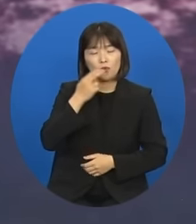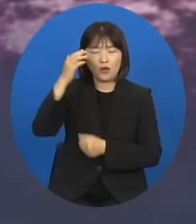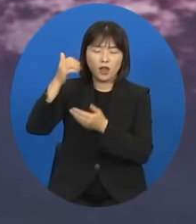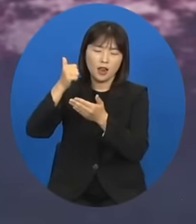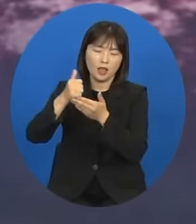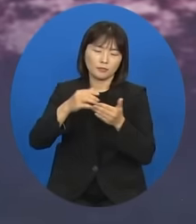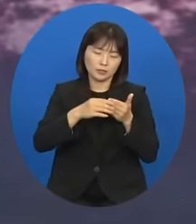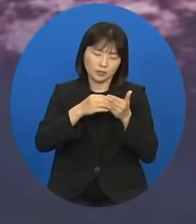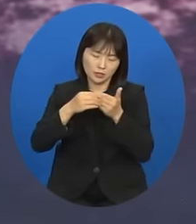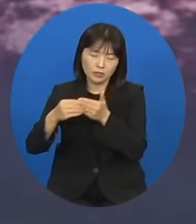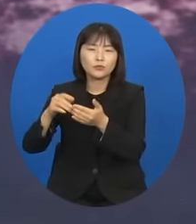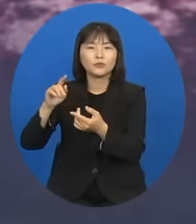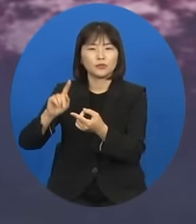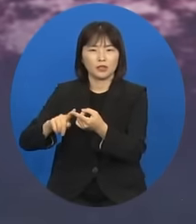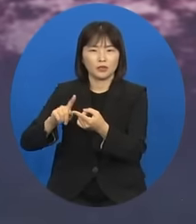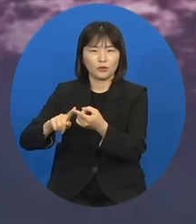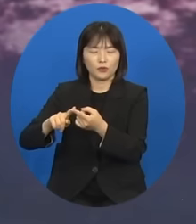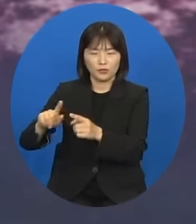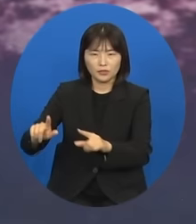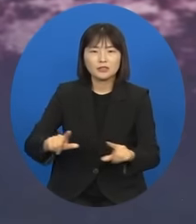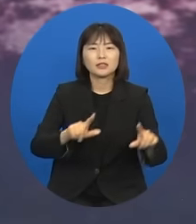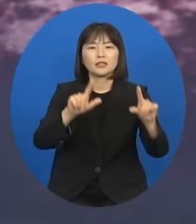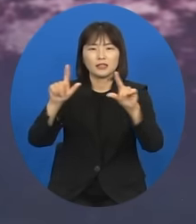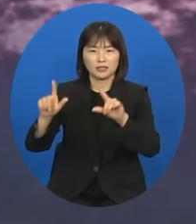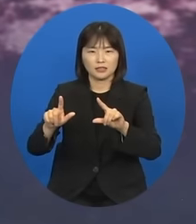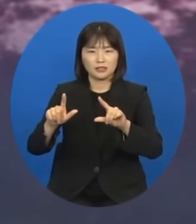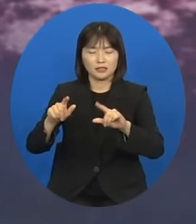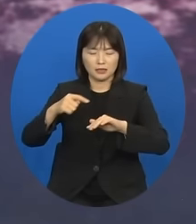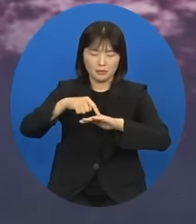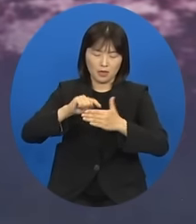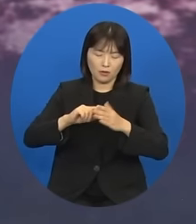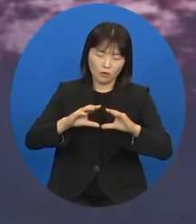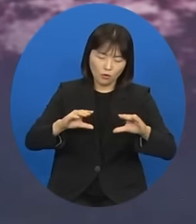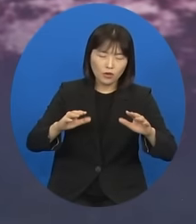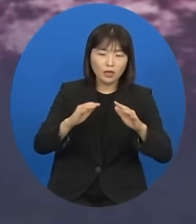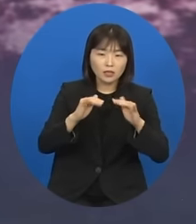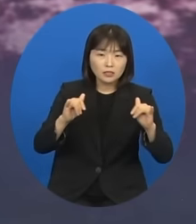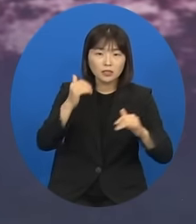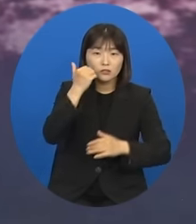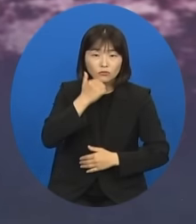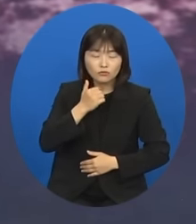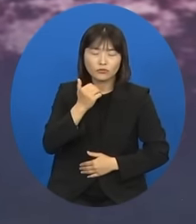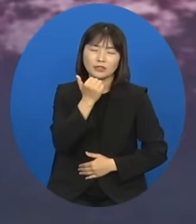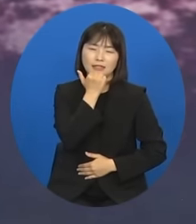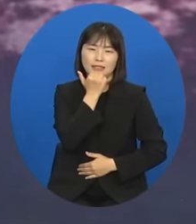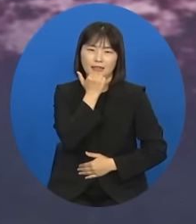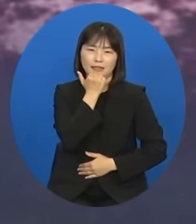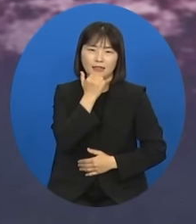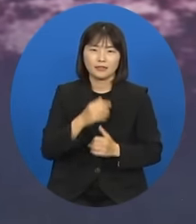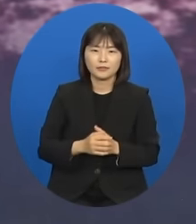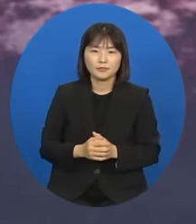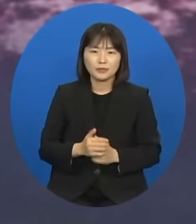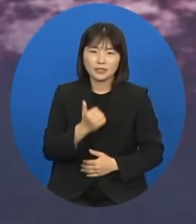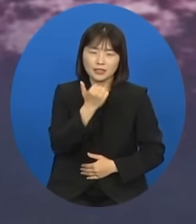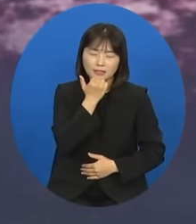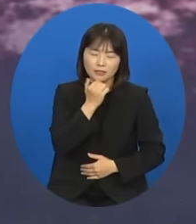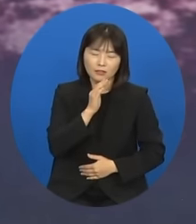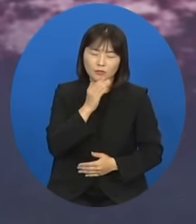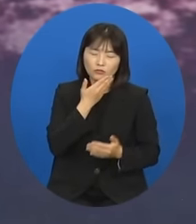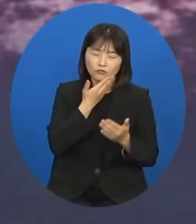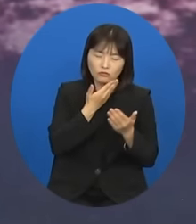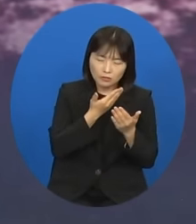인도하시는 대로 그렇게 살아가는 참 온유한 자가 바로 이삭이 이삭은 참으로 귀한